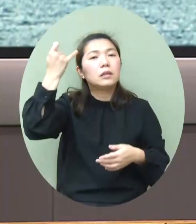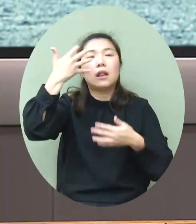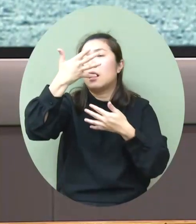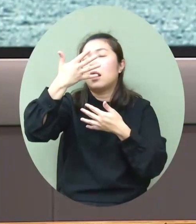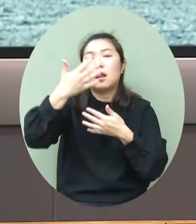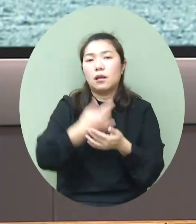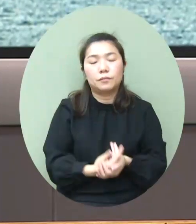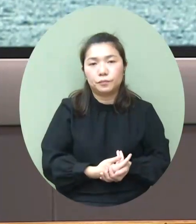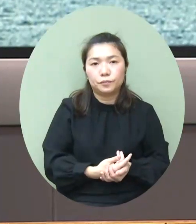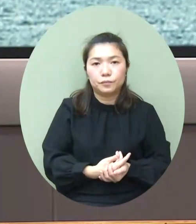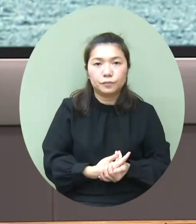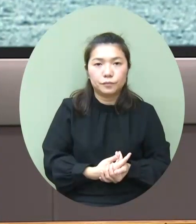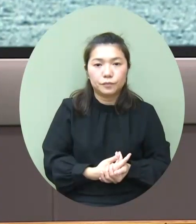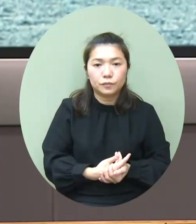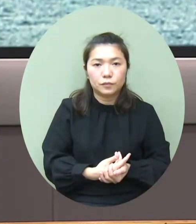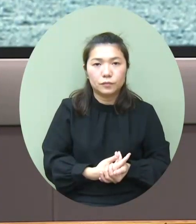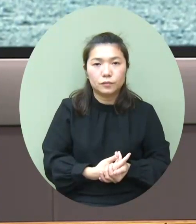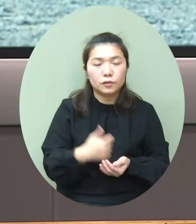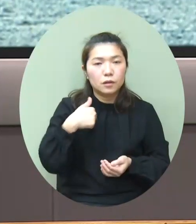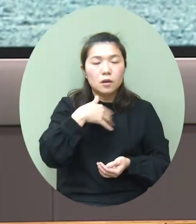现在不能提供，